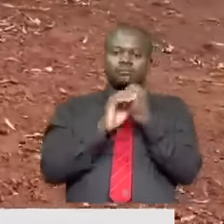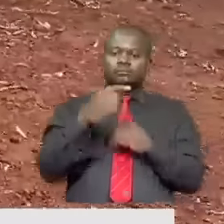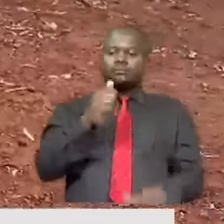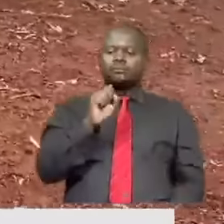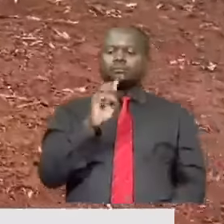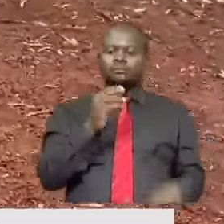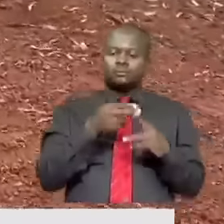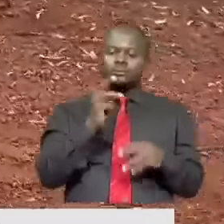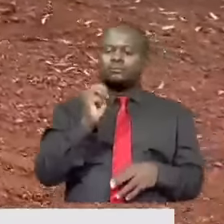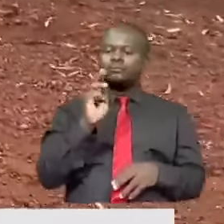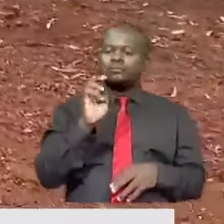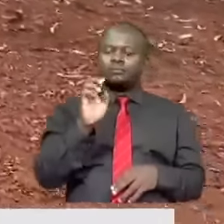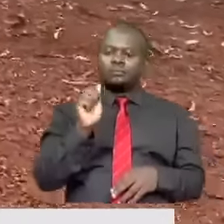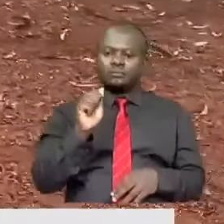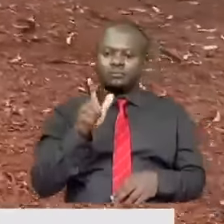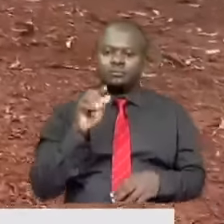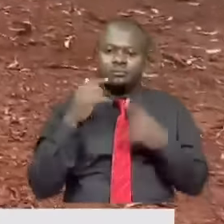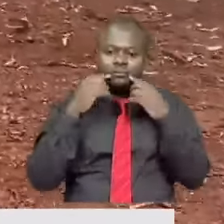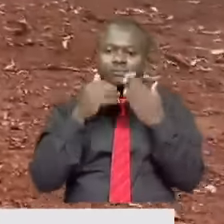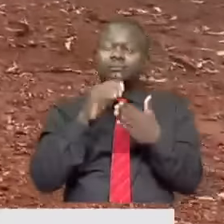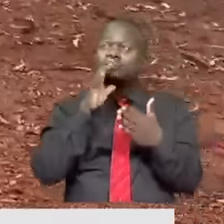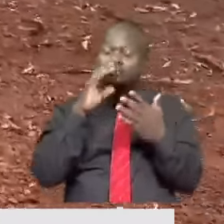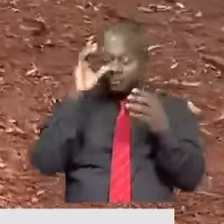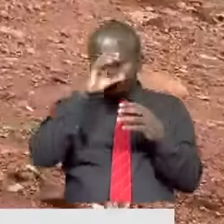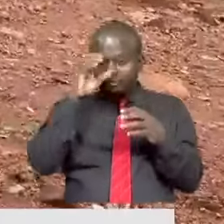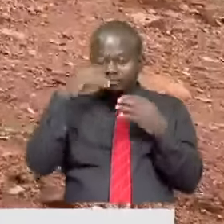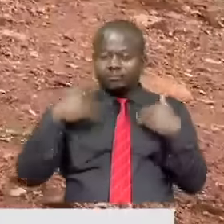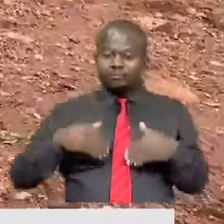Gasabo Umwari Pauline asobanura ko gutinda gushakisha